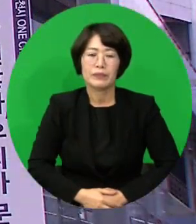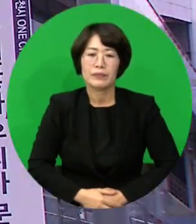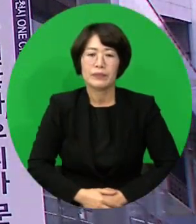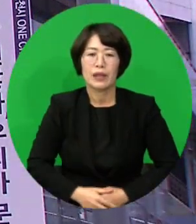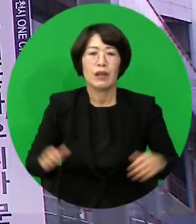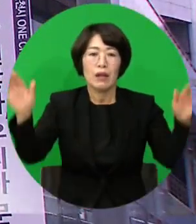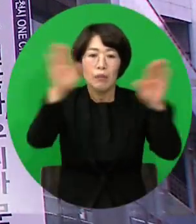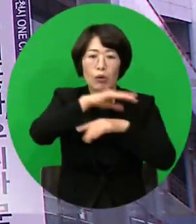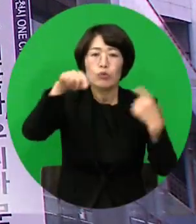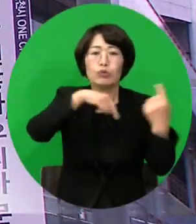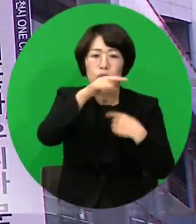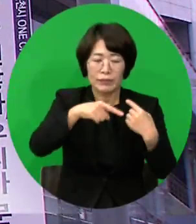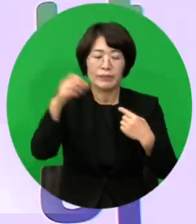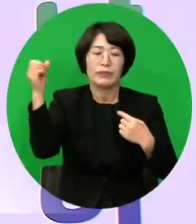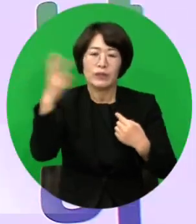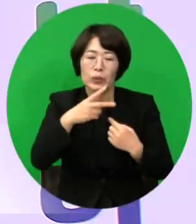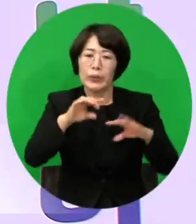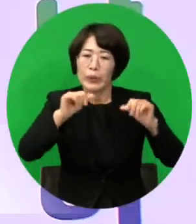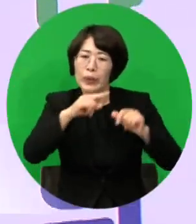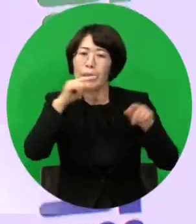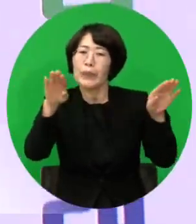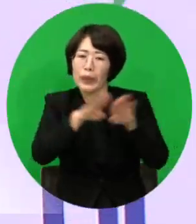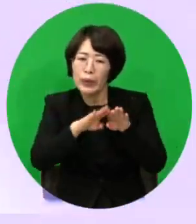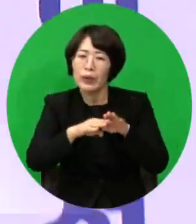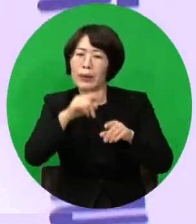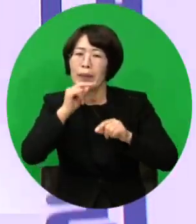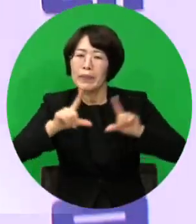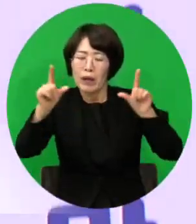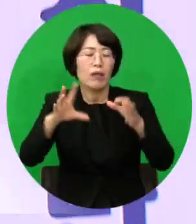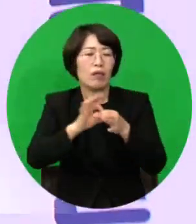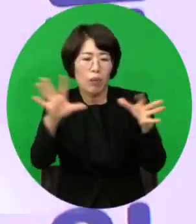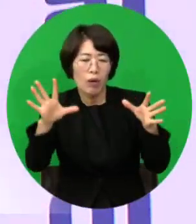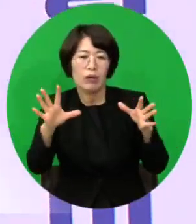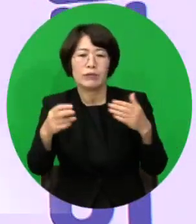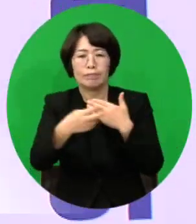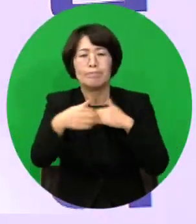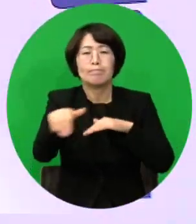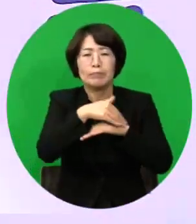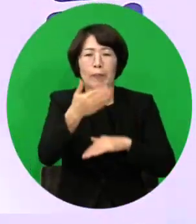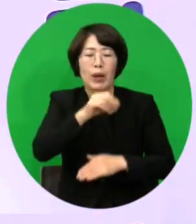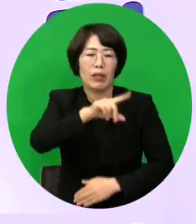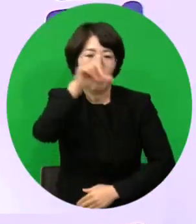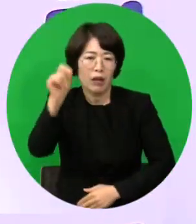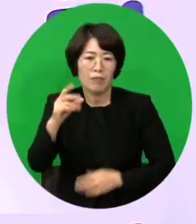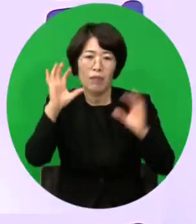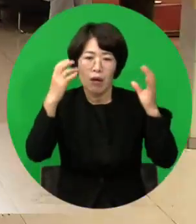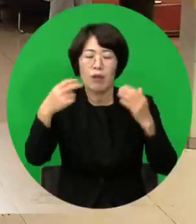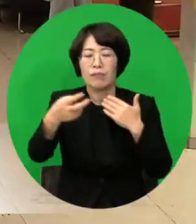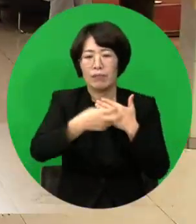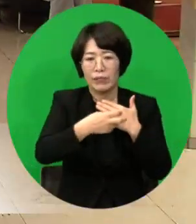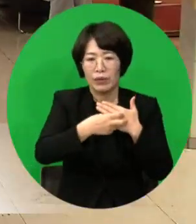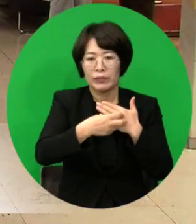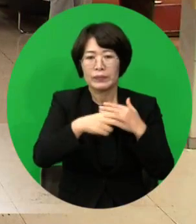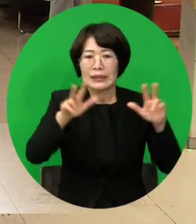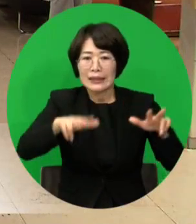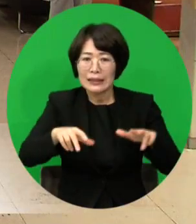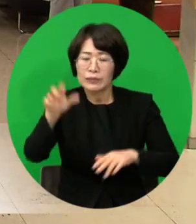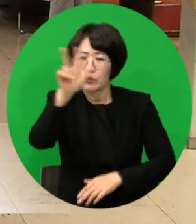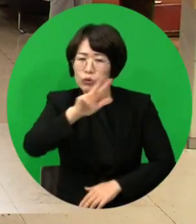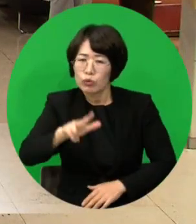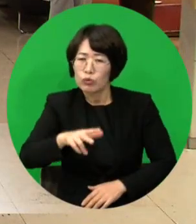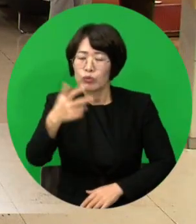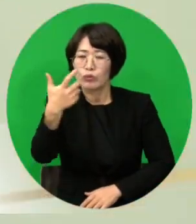심야 시간대나 주말, 공휴일 여부와 상관없이 언제나 진료받을 수 있는 달빛 어린이병원. 현재